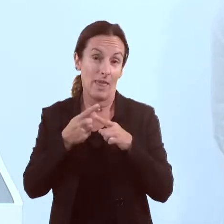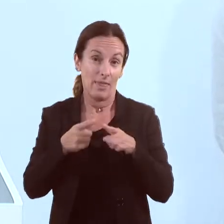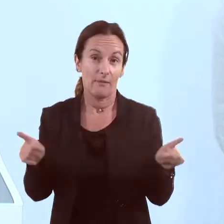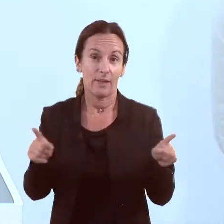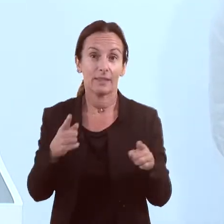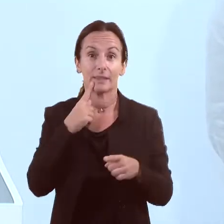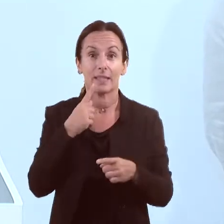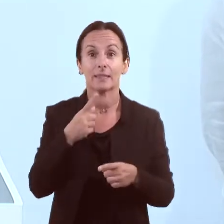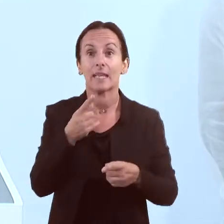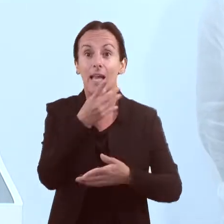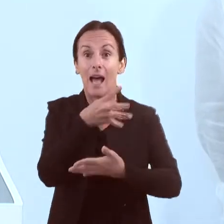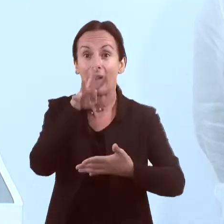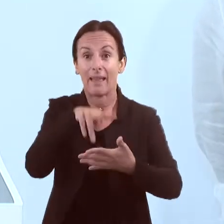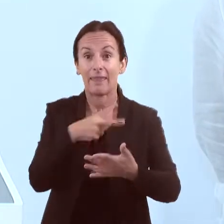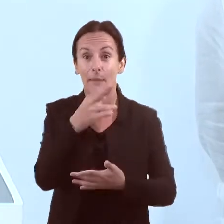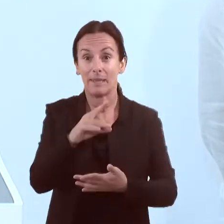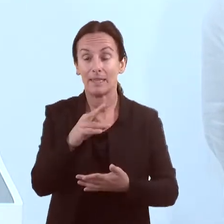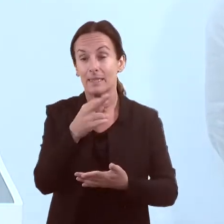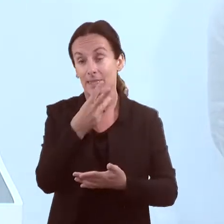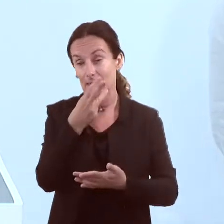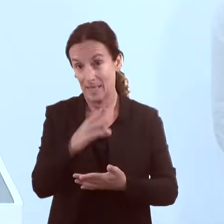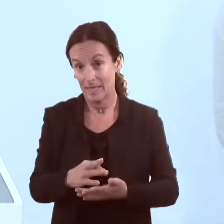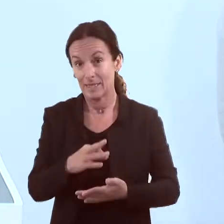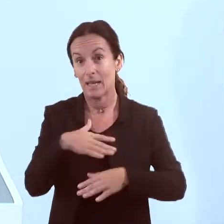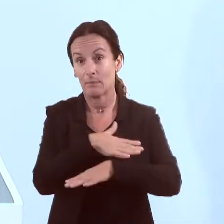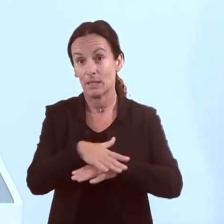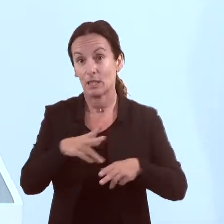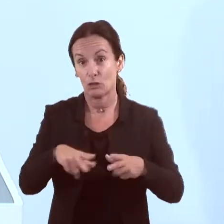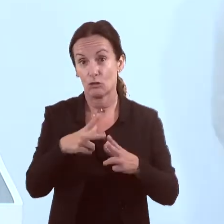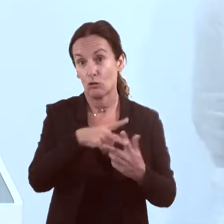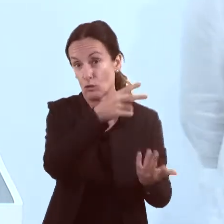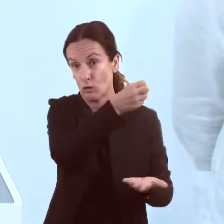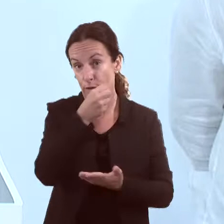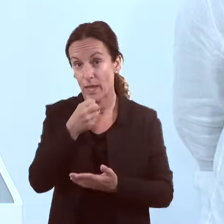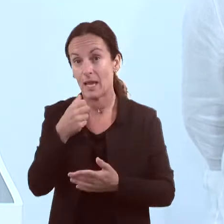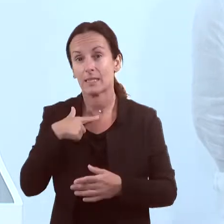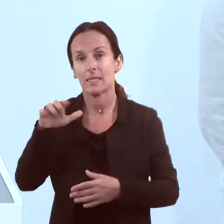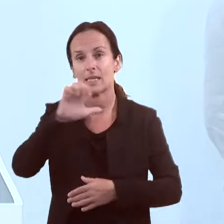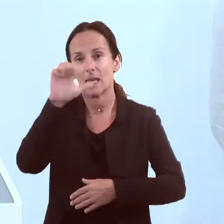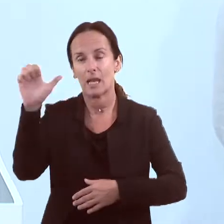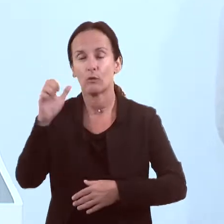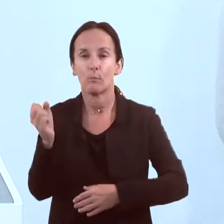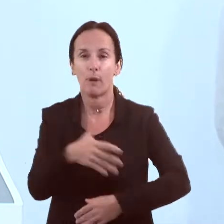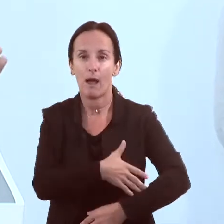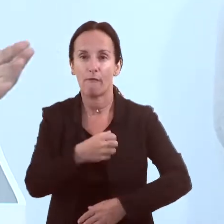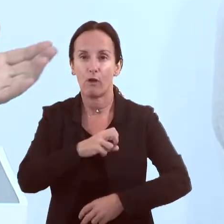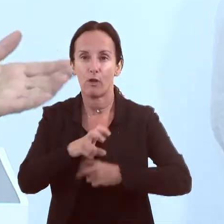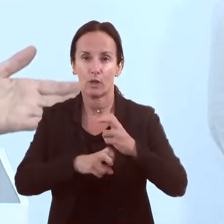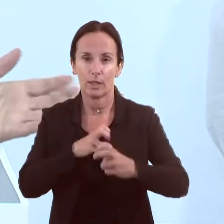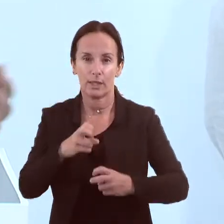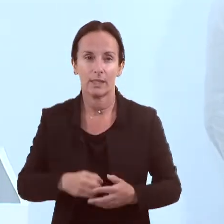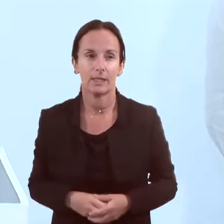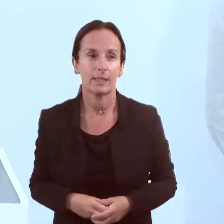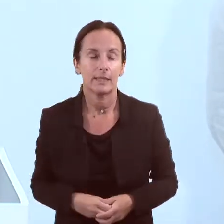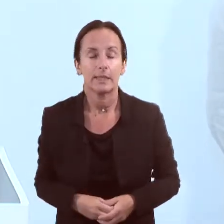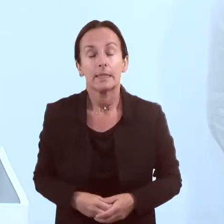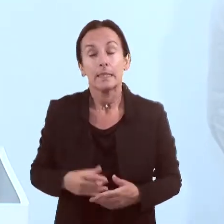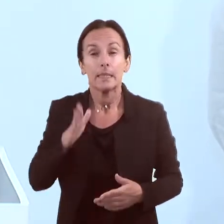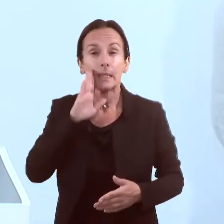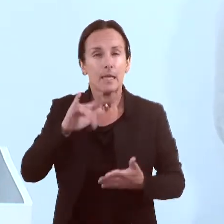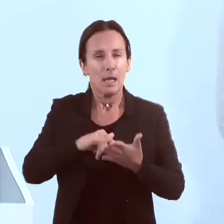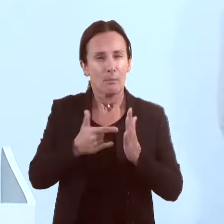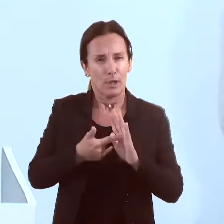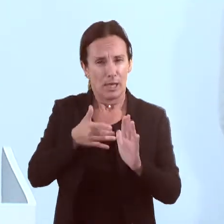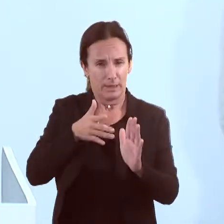Agenda 2030 i amb això també és fons Next Generation. Aquests programes atendran, i les dues l'explicaran molt